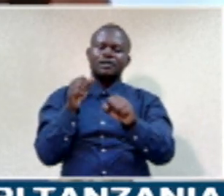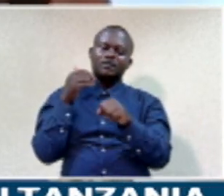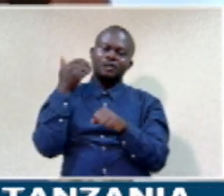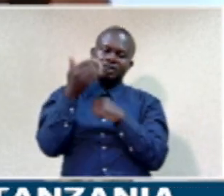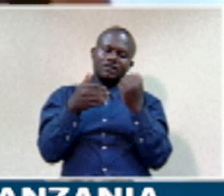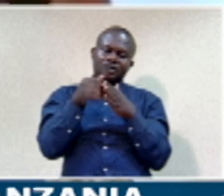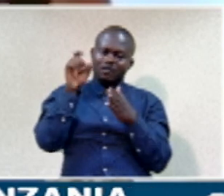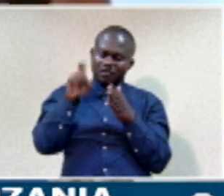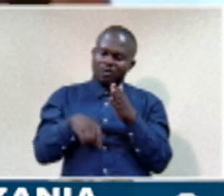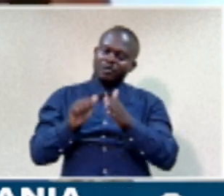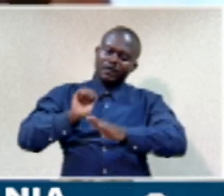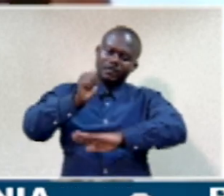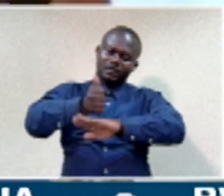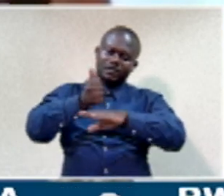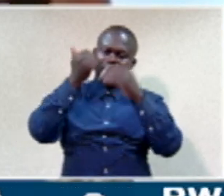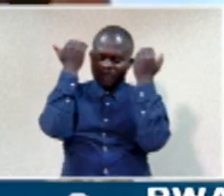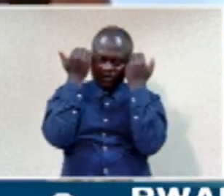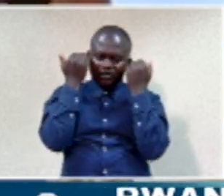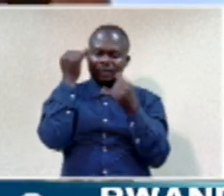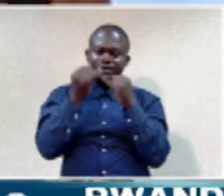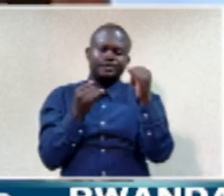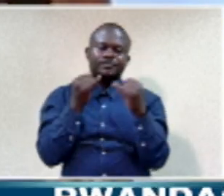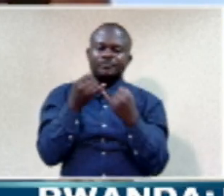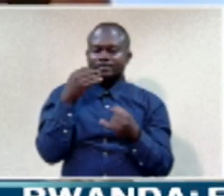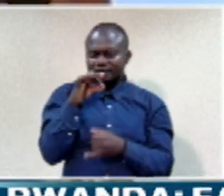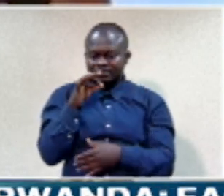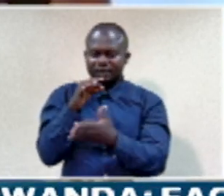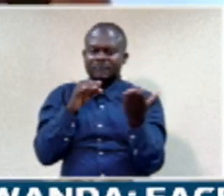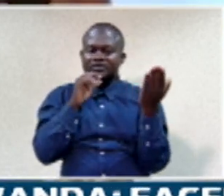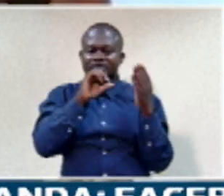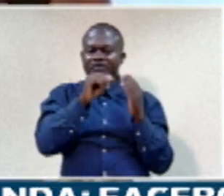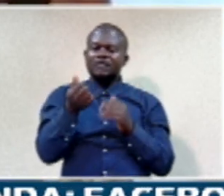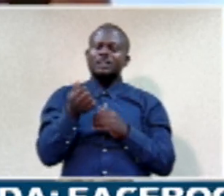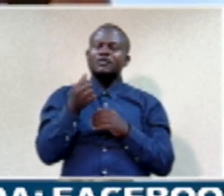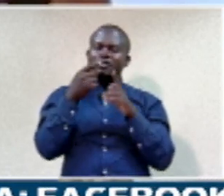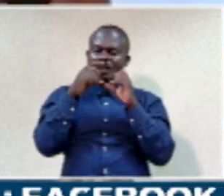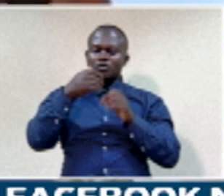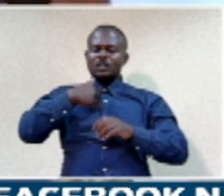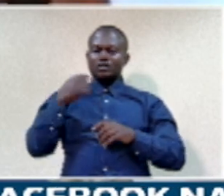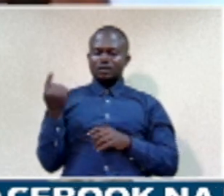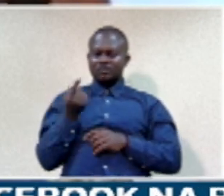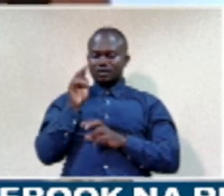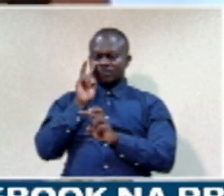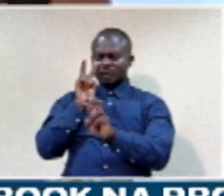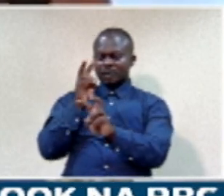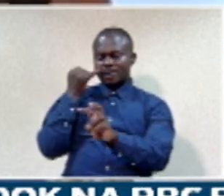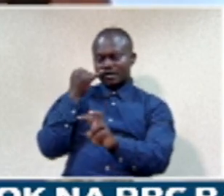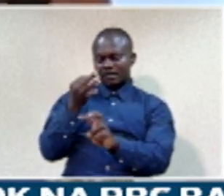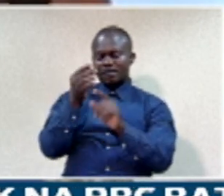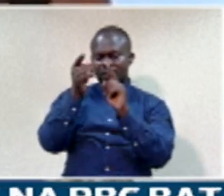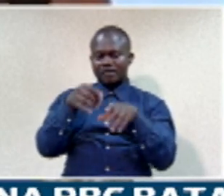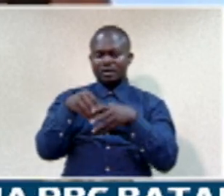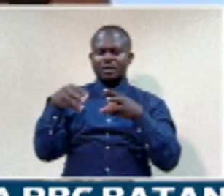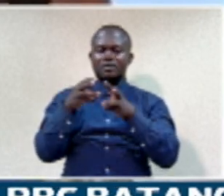akaba agomba gushyikirizwa urukiko mpuzamahanga, Ubufaransa nta rindi jambo rufite usibye gusa kureba niba byaraje mu